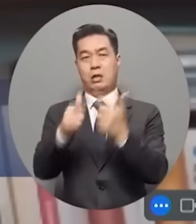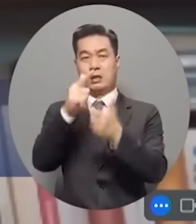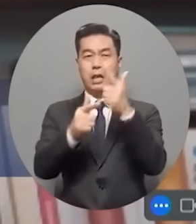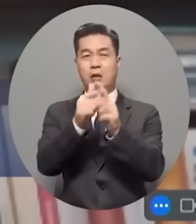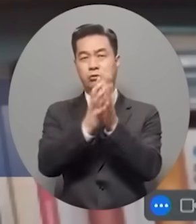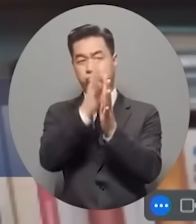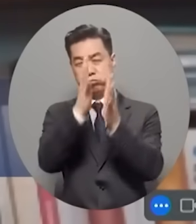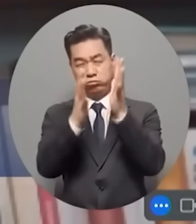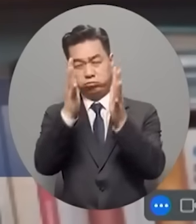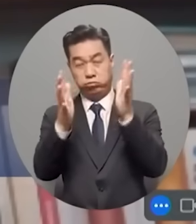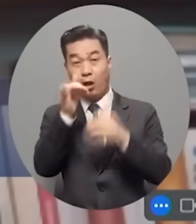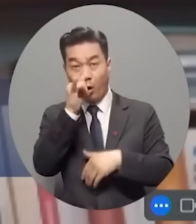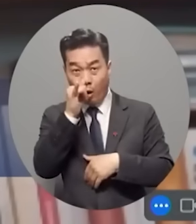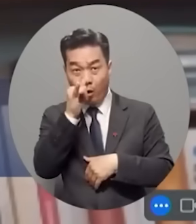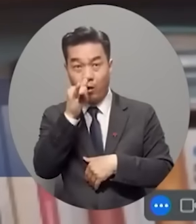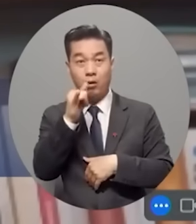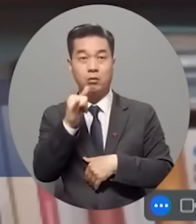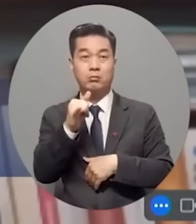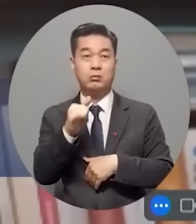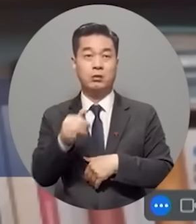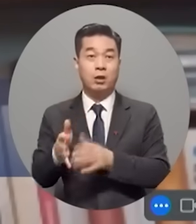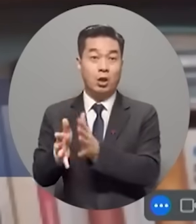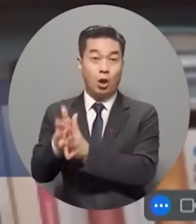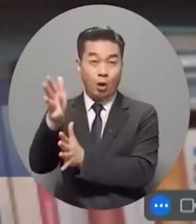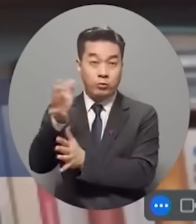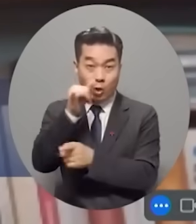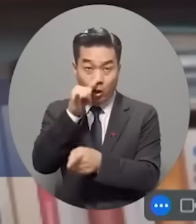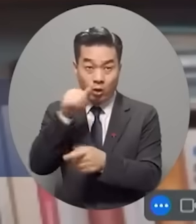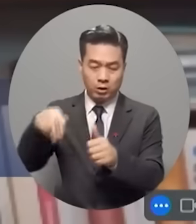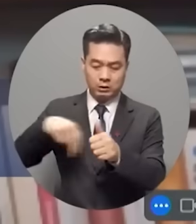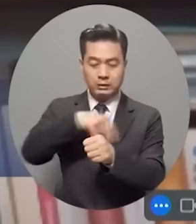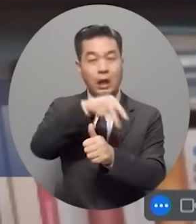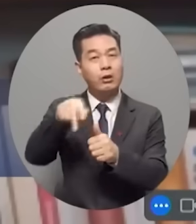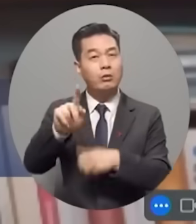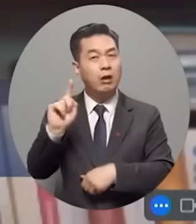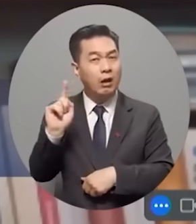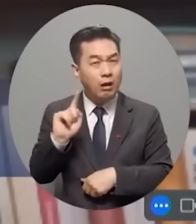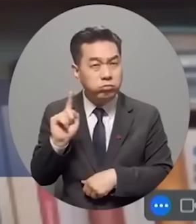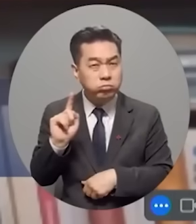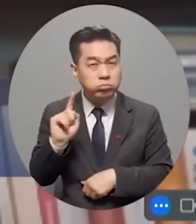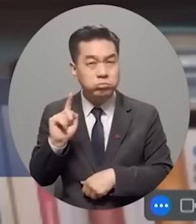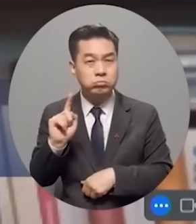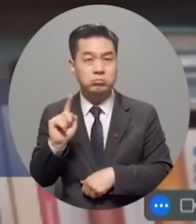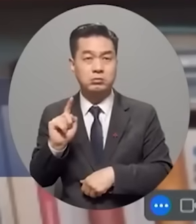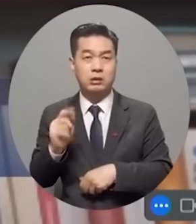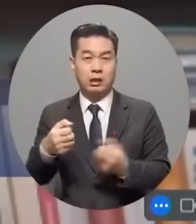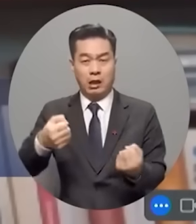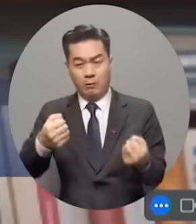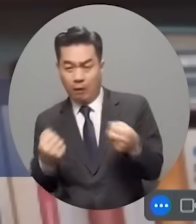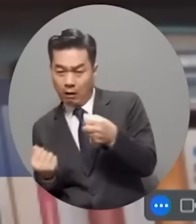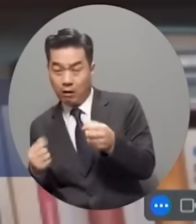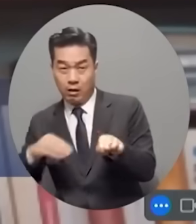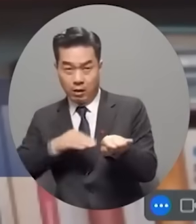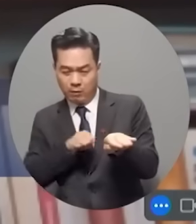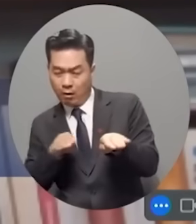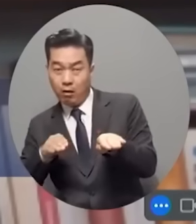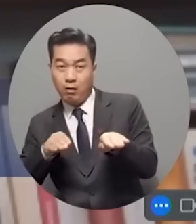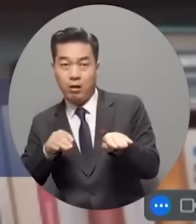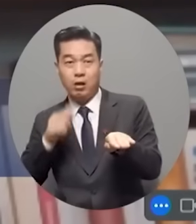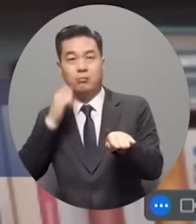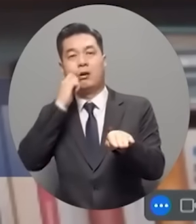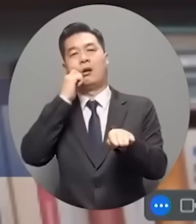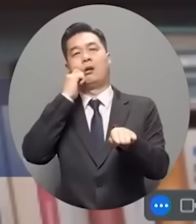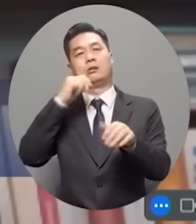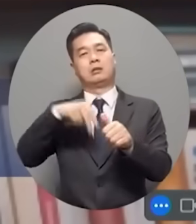무성해요. 건물도 게다가 있거든요. 그 상황 속에서는 아무리 어떻게 피해 가려고 해도요. 피해갈